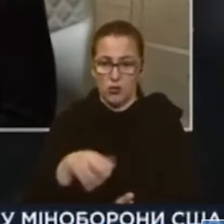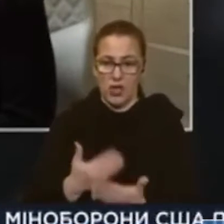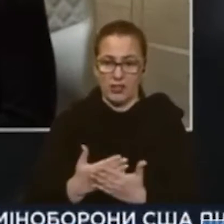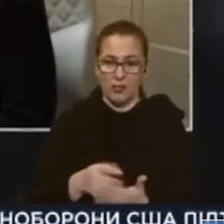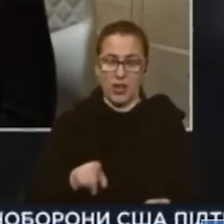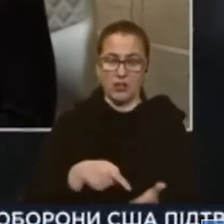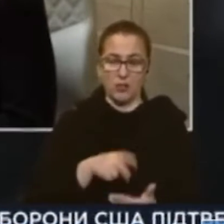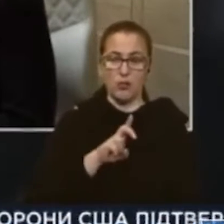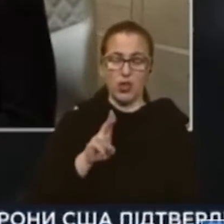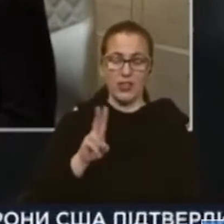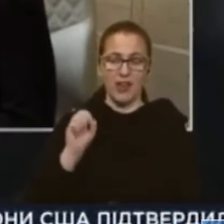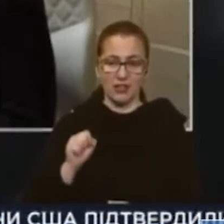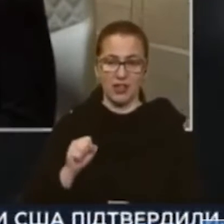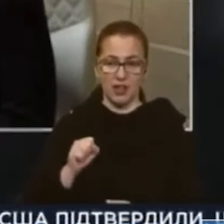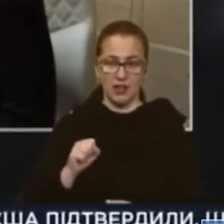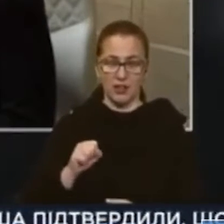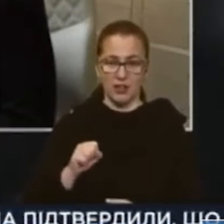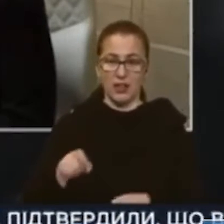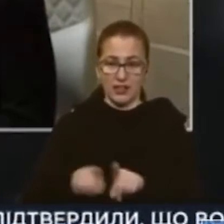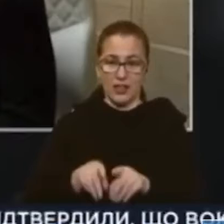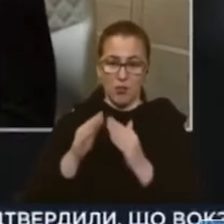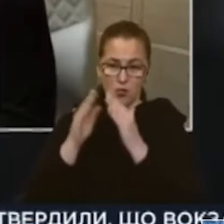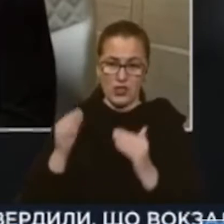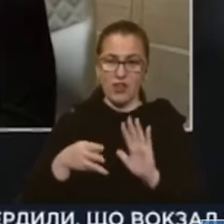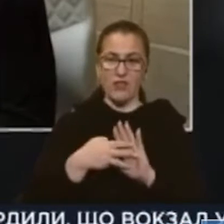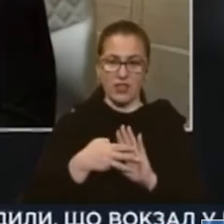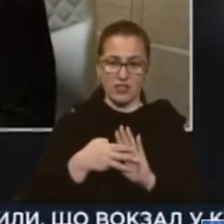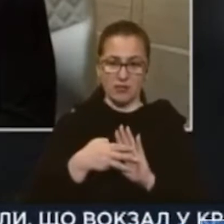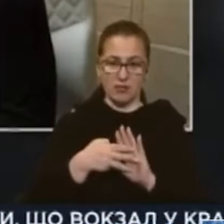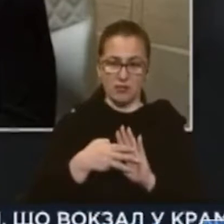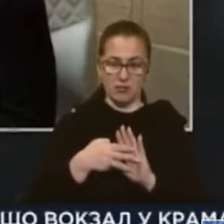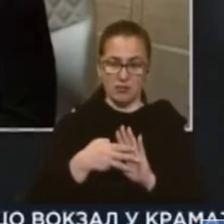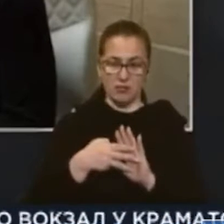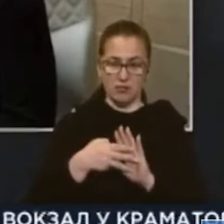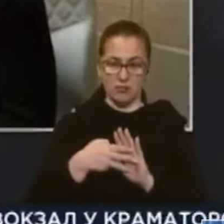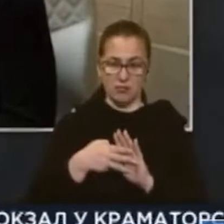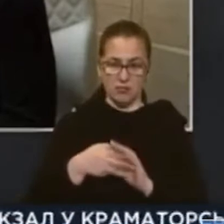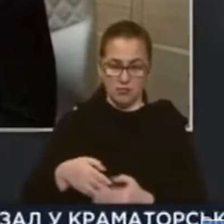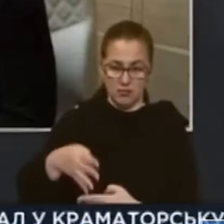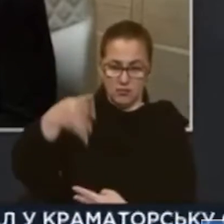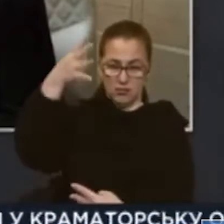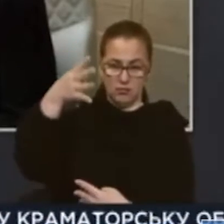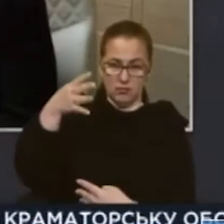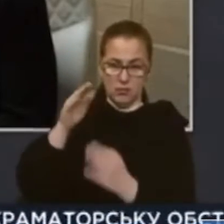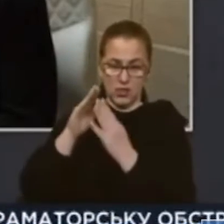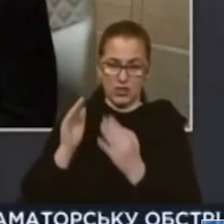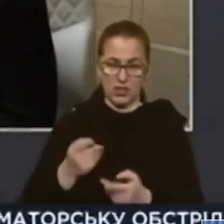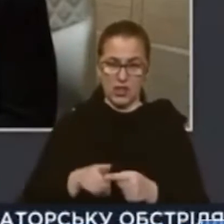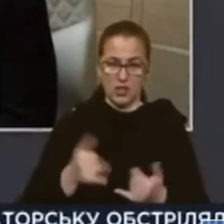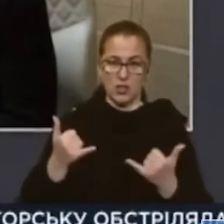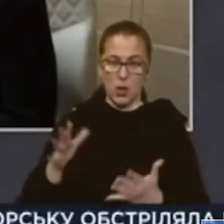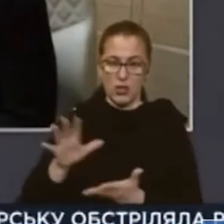в місті Бородянка, населений пункт Бородянка, таких будівель 8 великоповерхових будинків, які